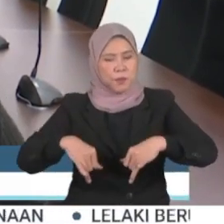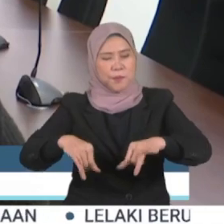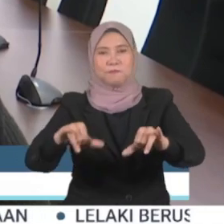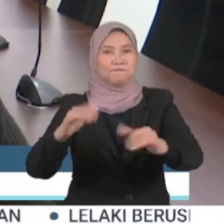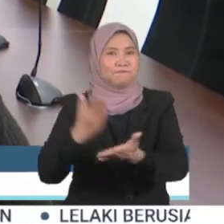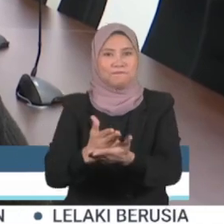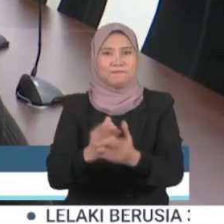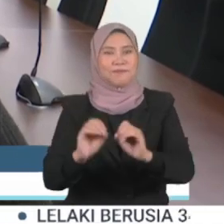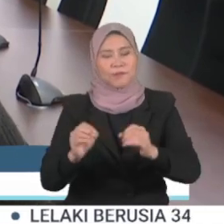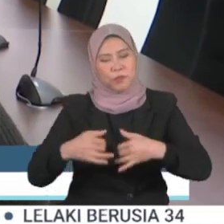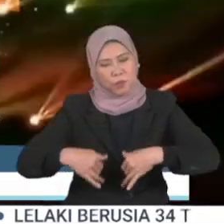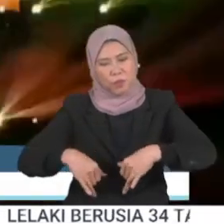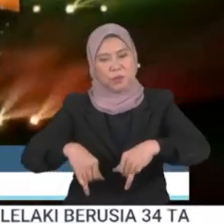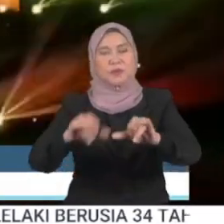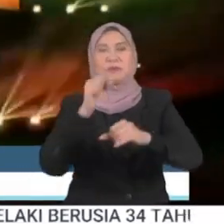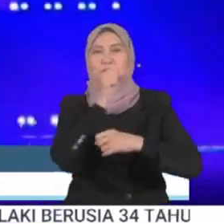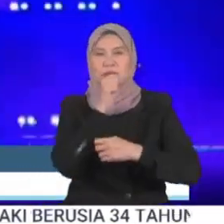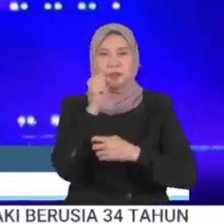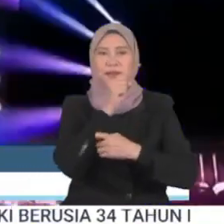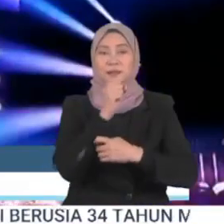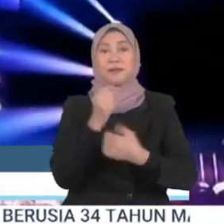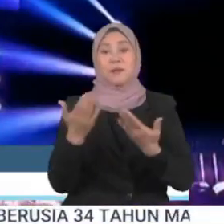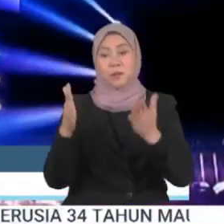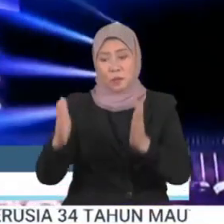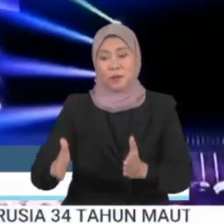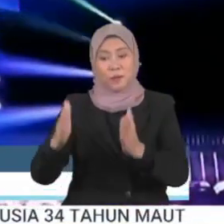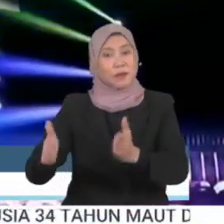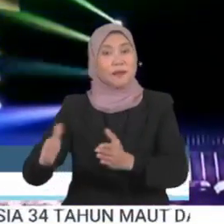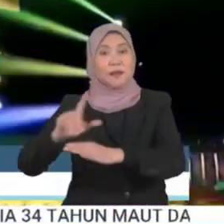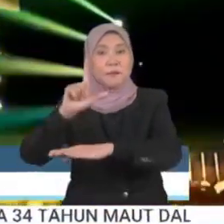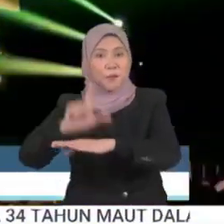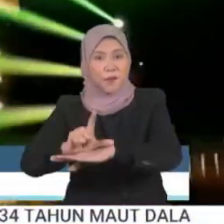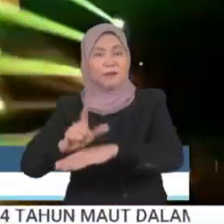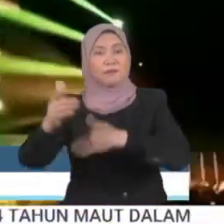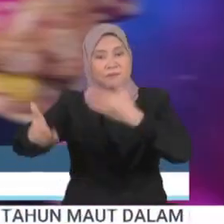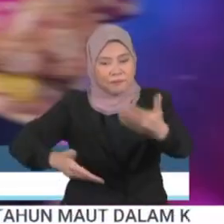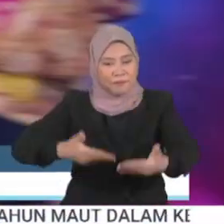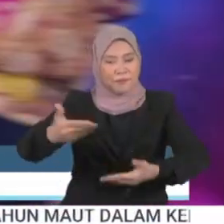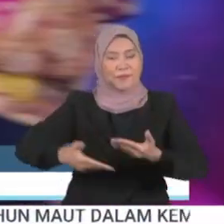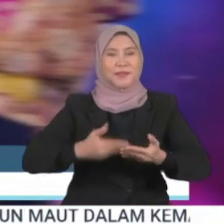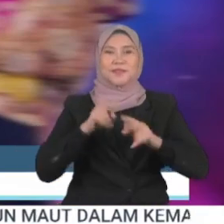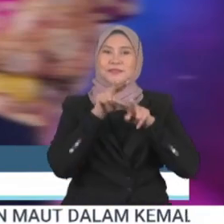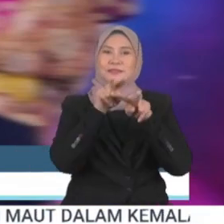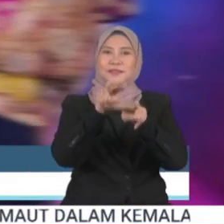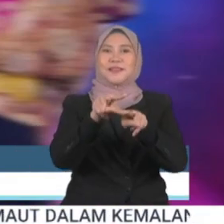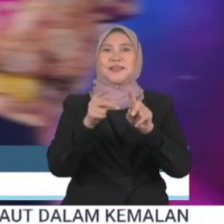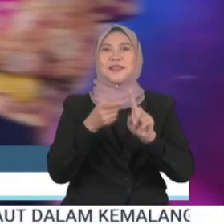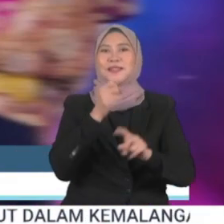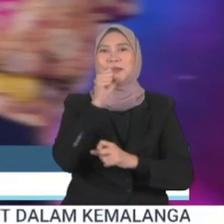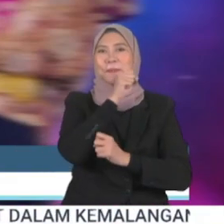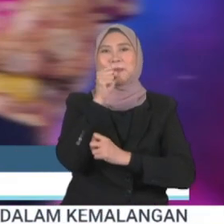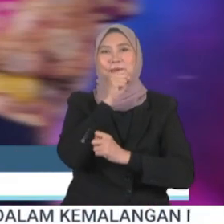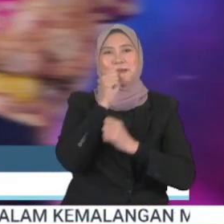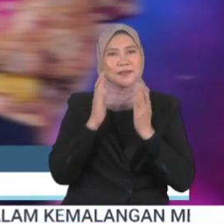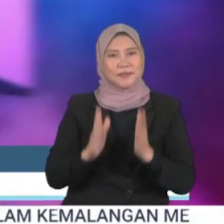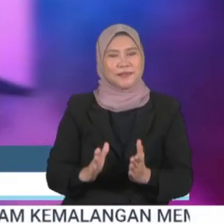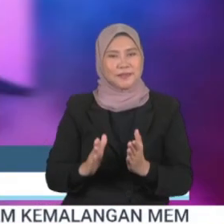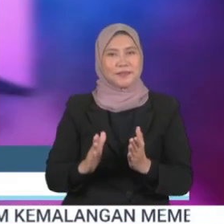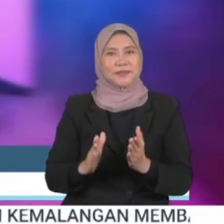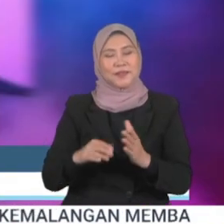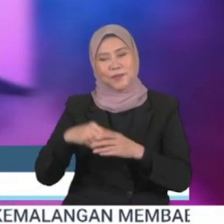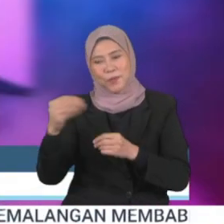dan diharapkan warga Labuan datanglah untuk menonton persembahan daripada artis-artis yang kami